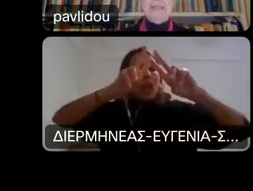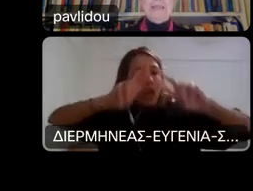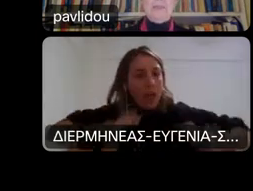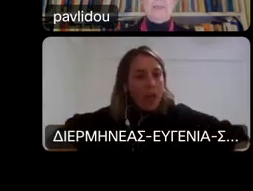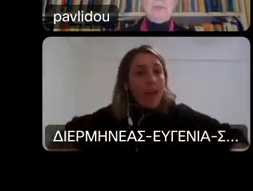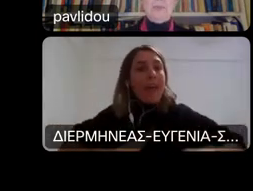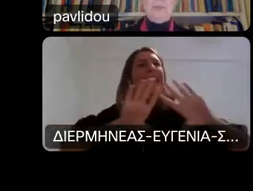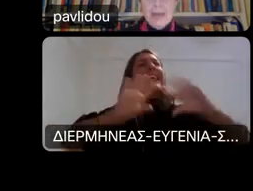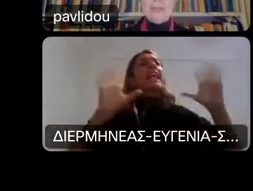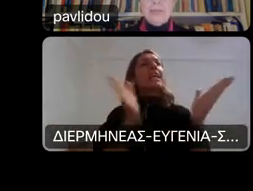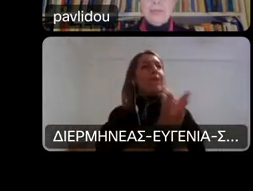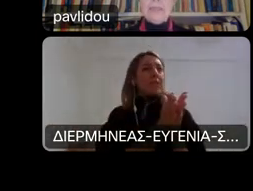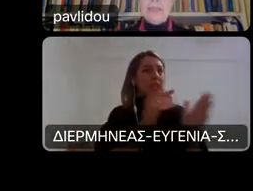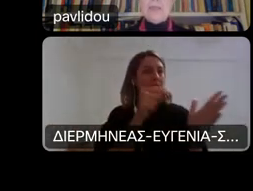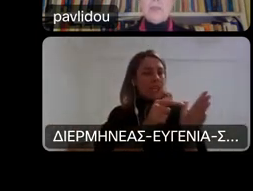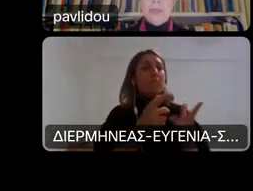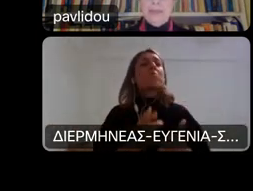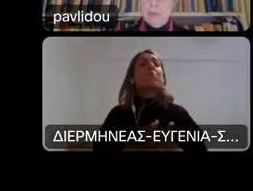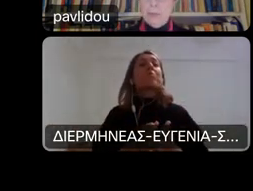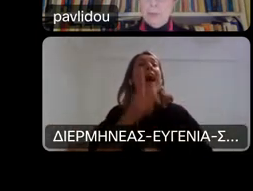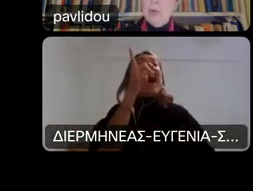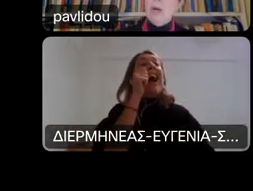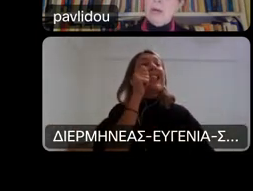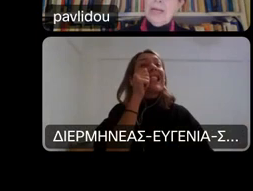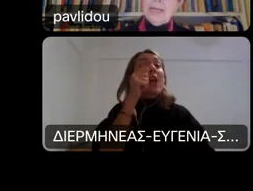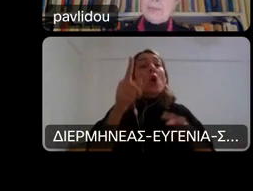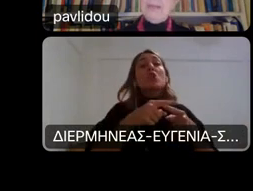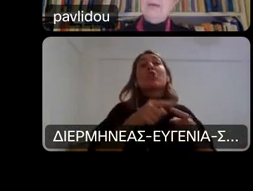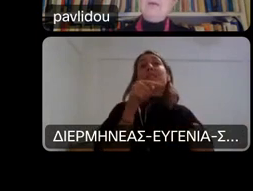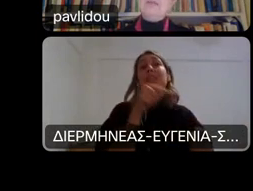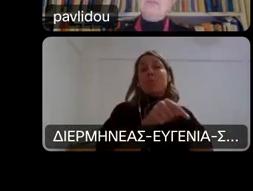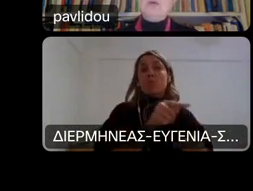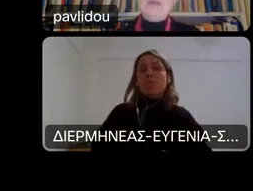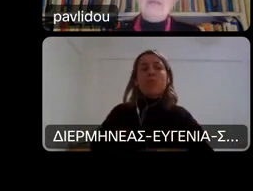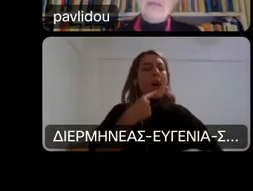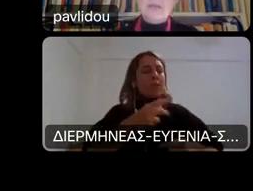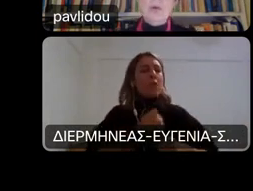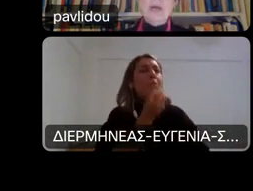της υποτιθέμενης γενικευτικής χρήσης του αρσενικού αποκαλύπτει